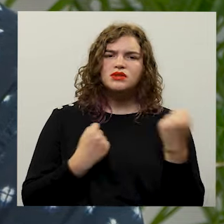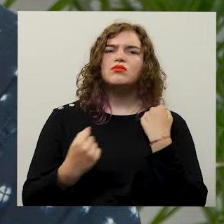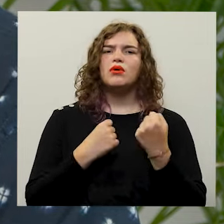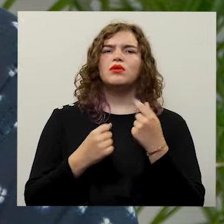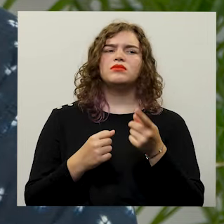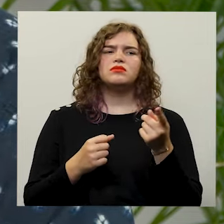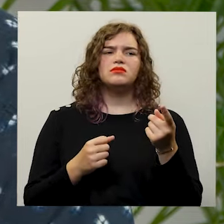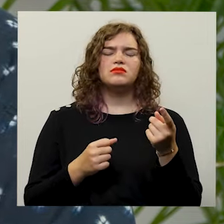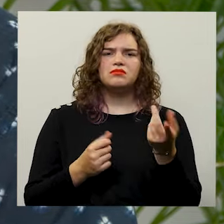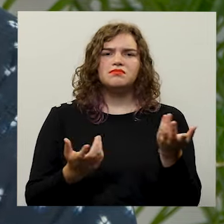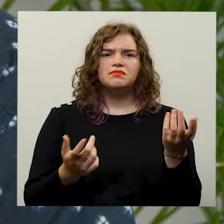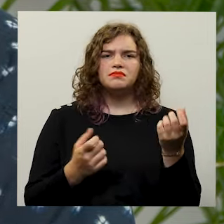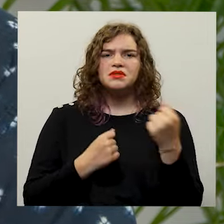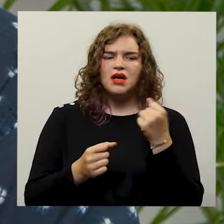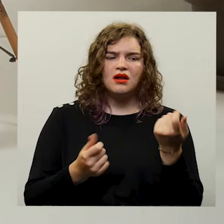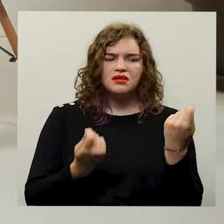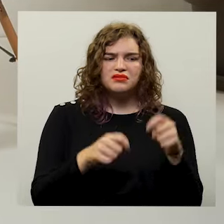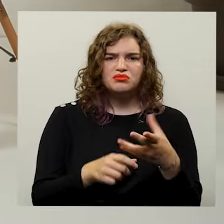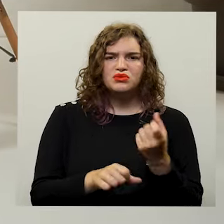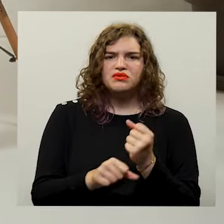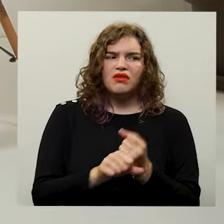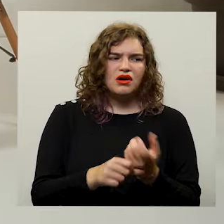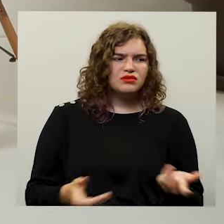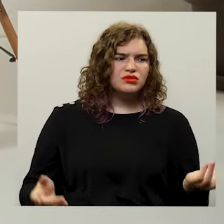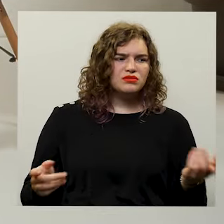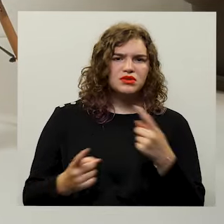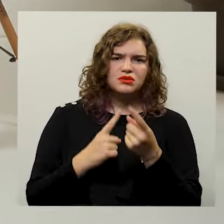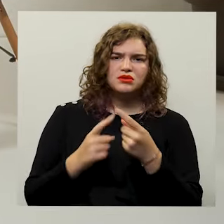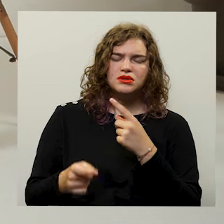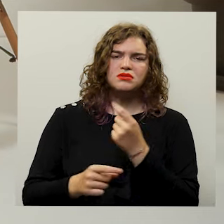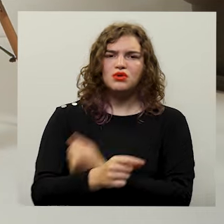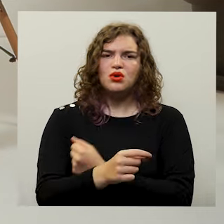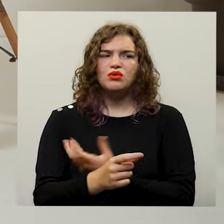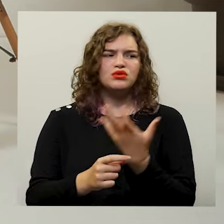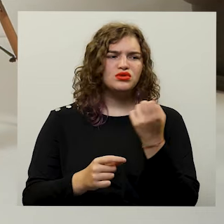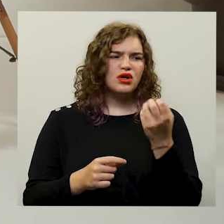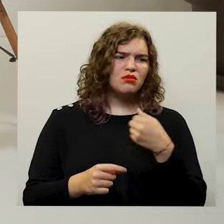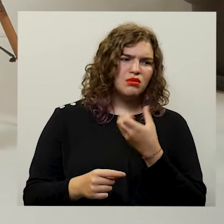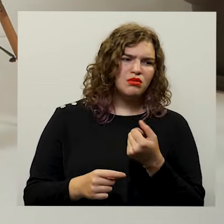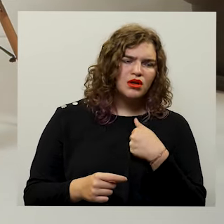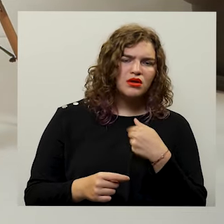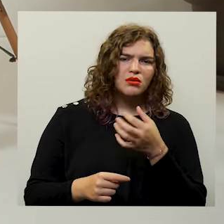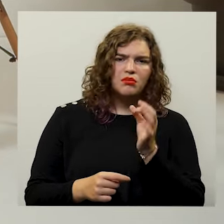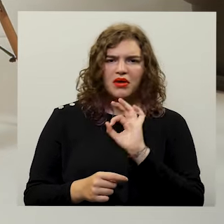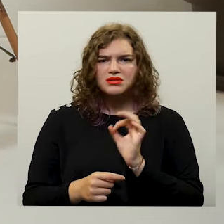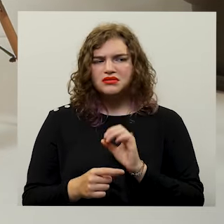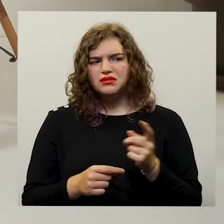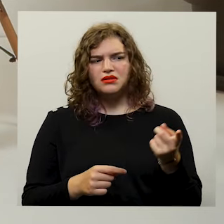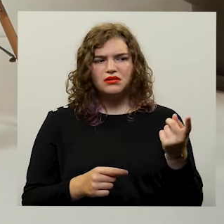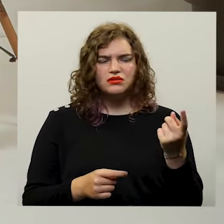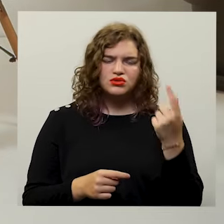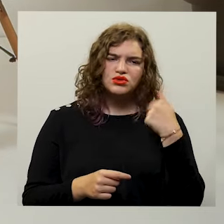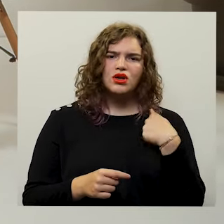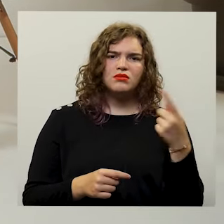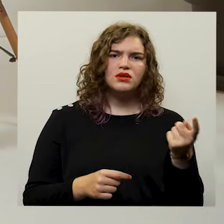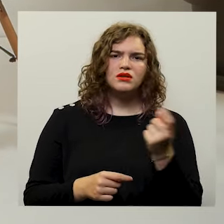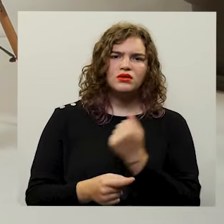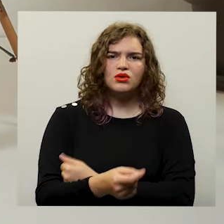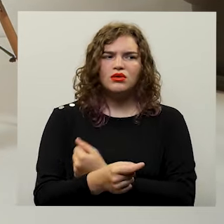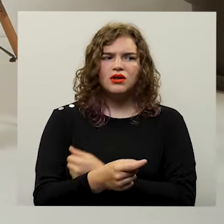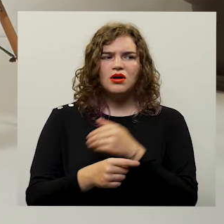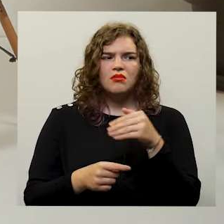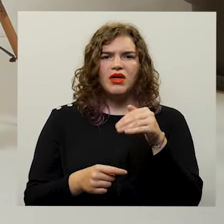s-a închis, ce să mai facem? Discutam de droguri, de mai multe, ce am luat eu, pastile, asta știam că el se droghează